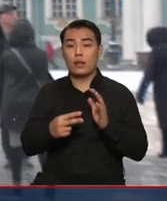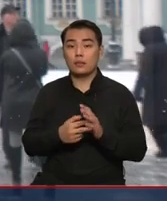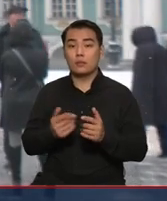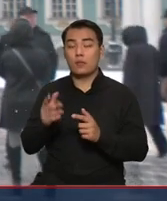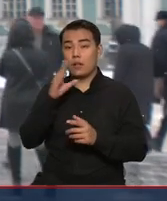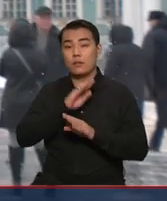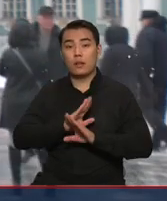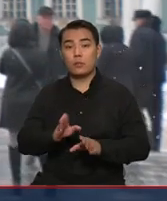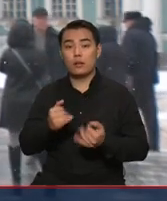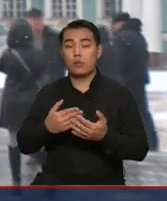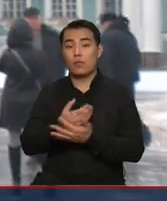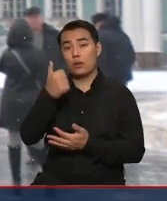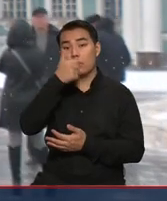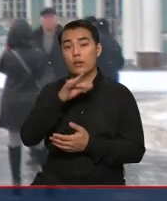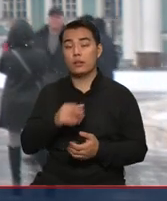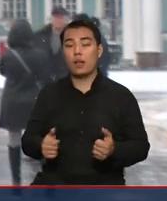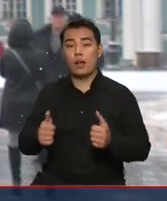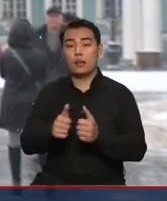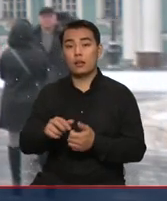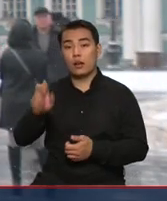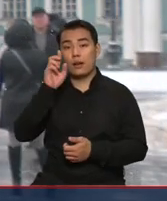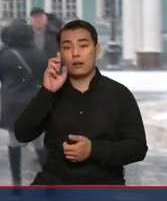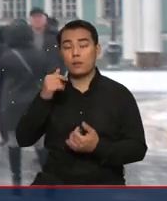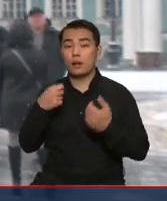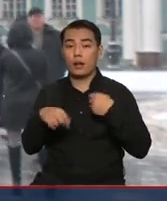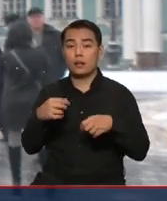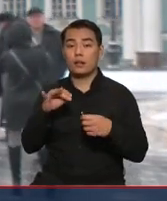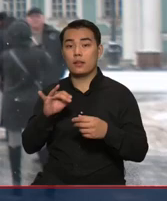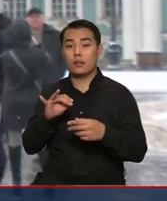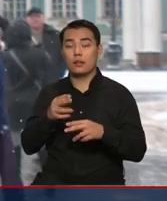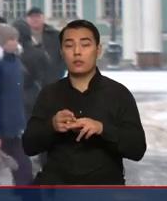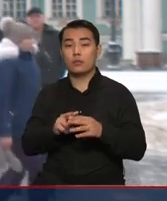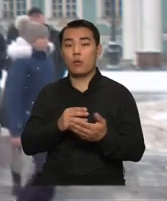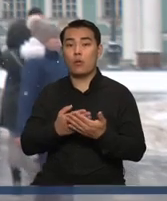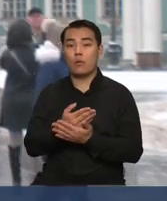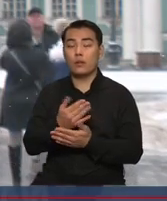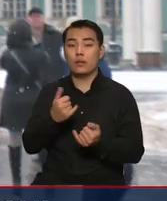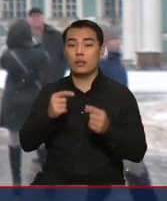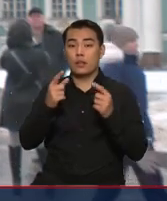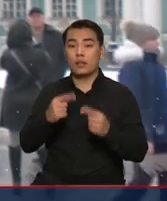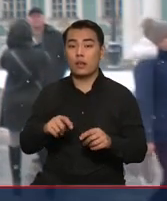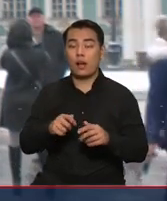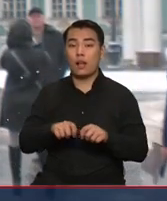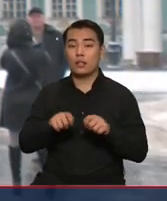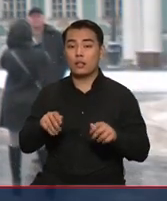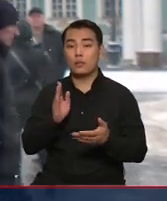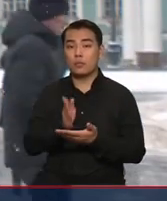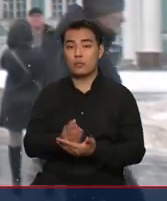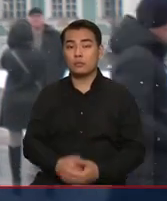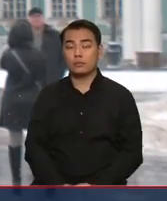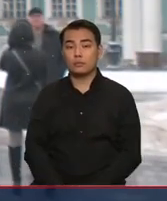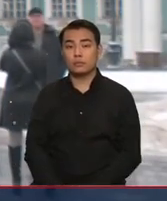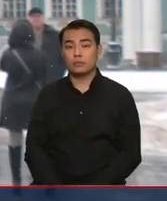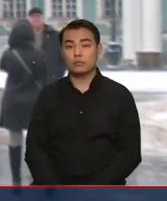Демек жаңа жылдан бастап көрші әрі мүдделес мемлекеттерге сауда және саясаттың жаңа парағы ашылады. Нысаналы ығыл Төлеген